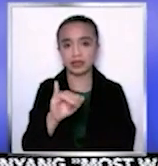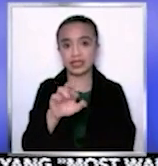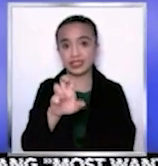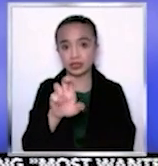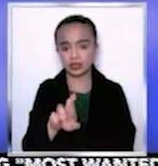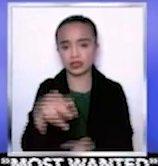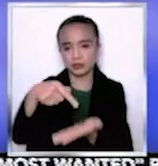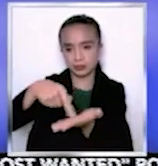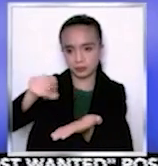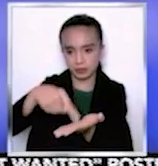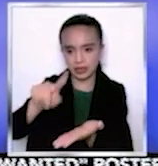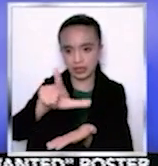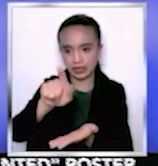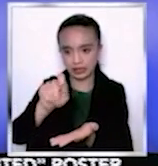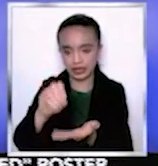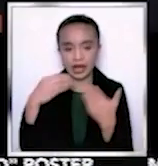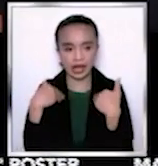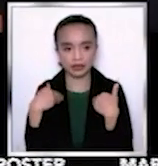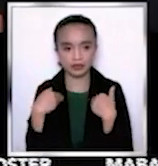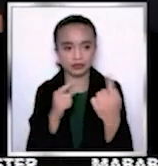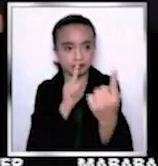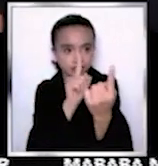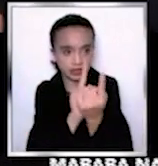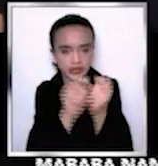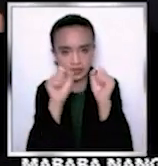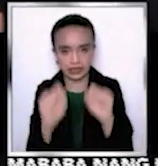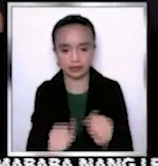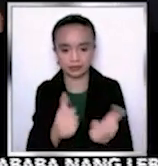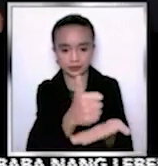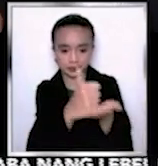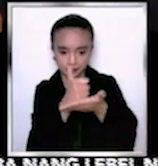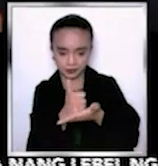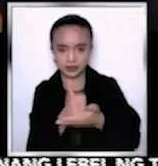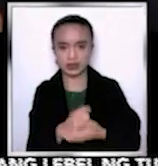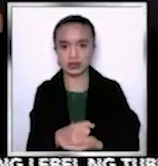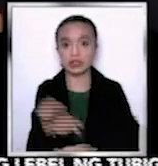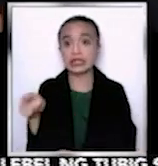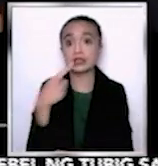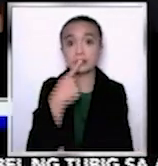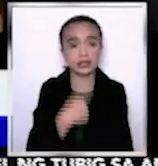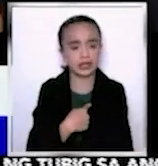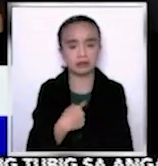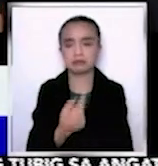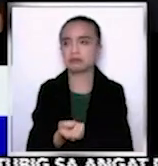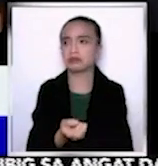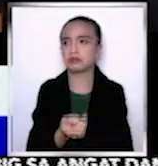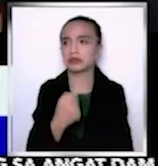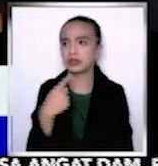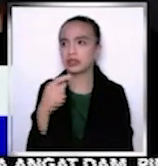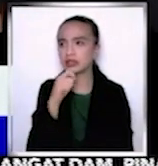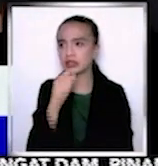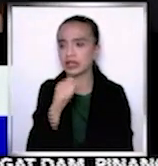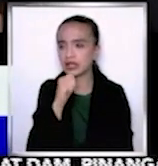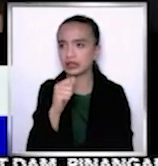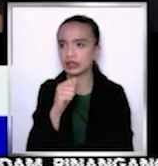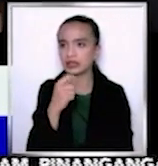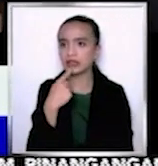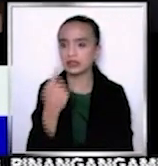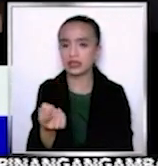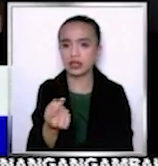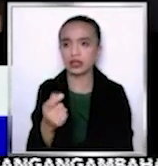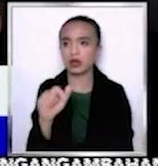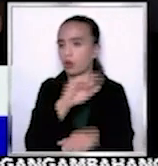tao silang lalapitan para mag-assist sa kanya. According sa kanila, ma'am, hindi ka na magpapakita, sabihin na puro online yung